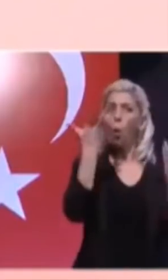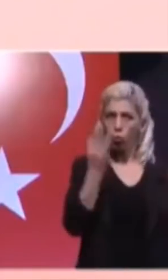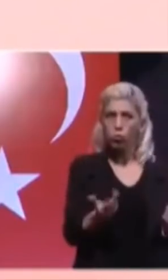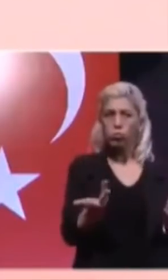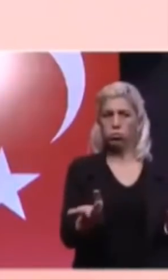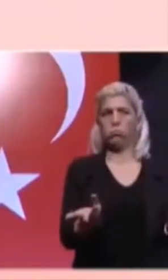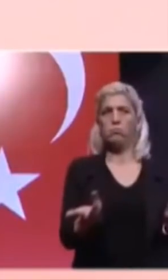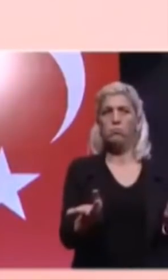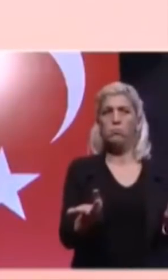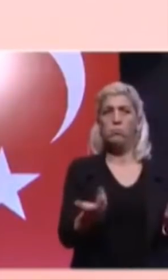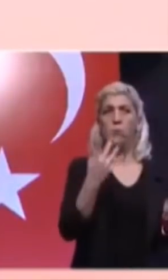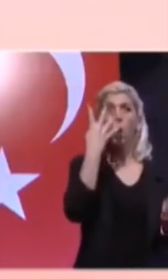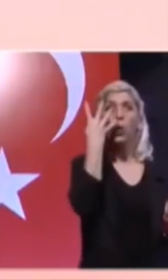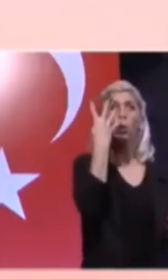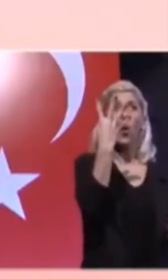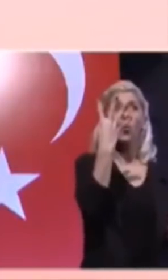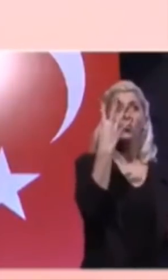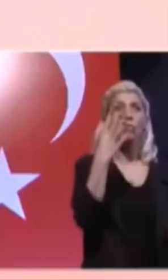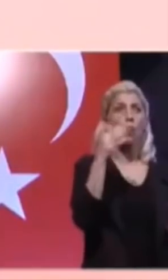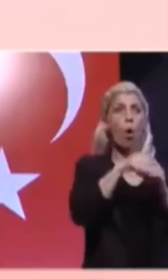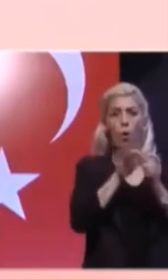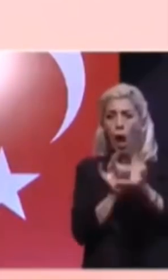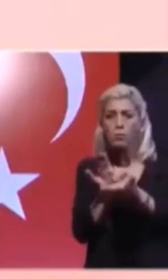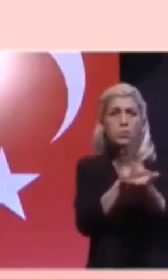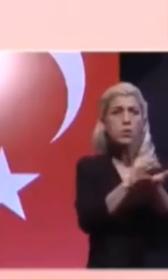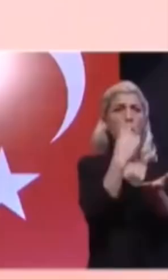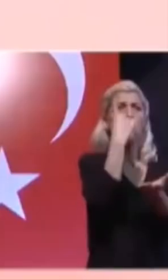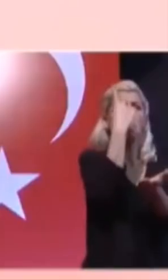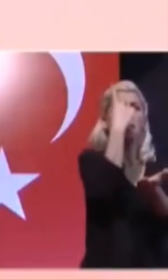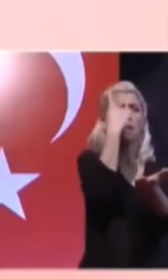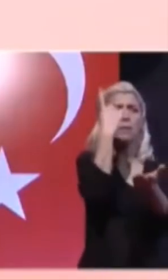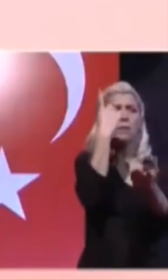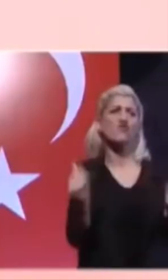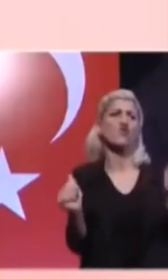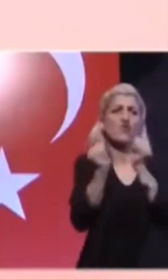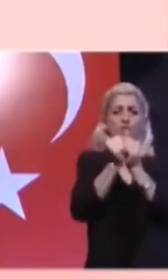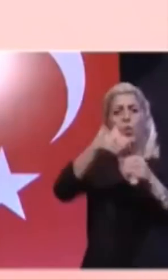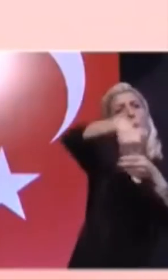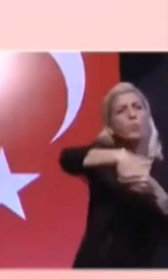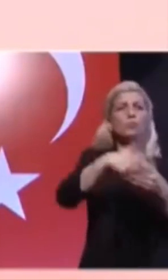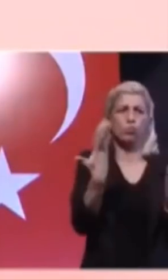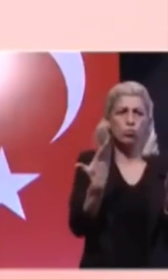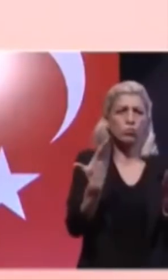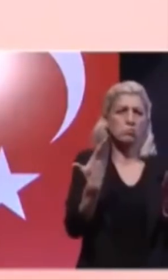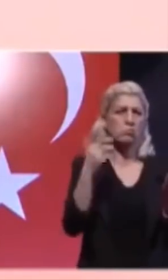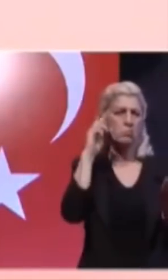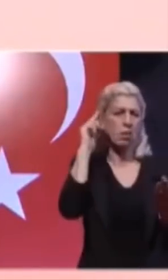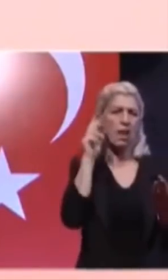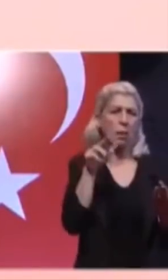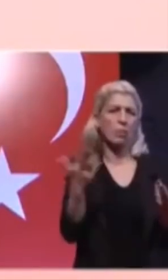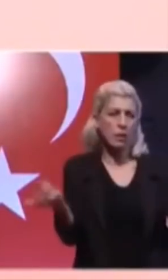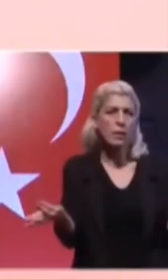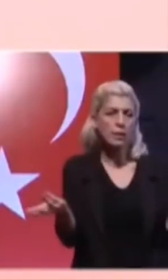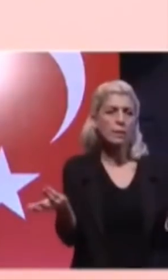bir müdahale yapılmıştır. Ve bu müdahalenin sonu bundan sonra, ondan sonraki 31